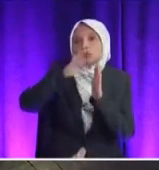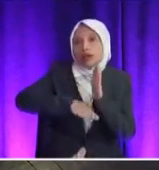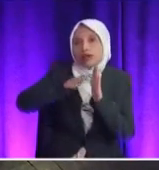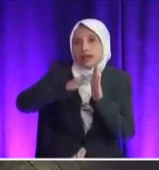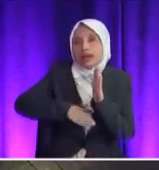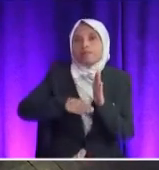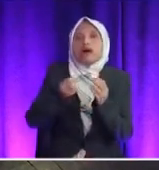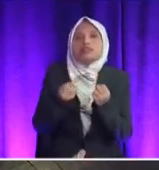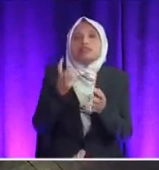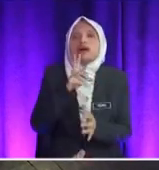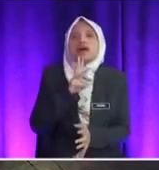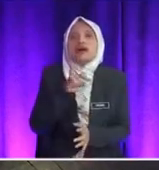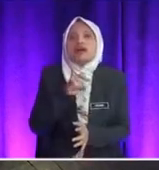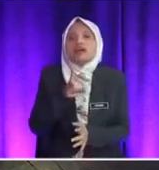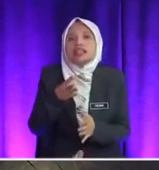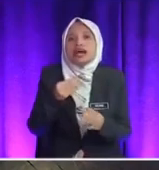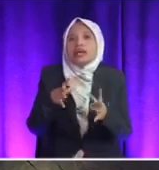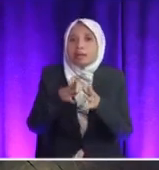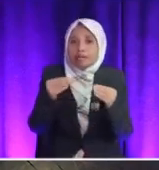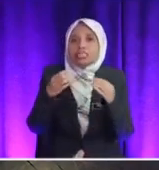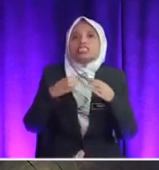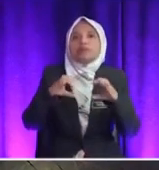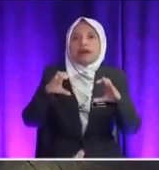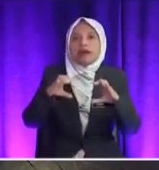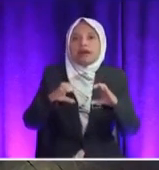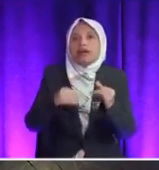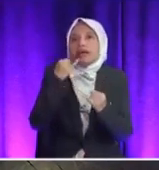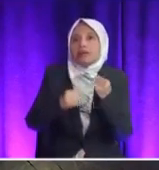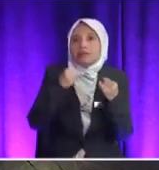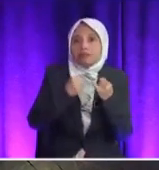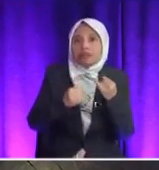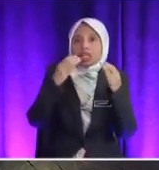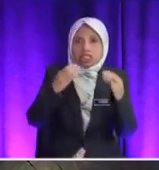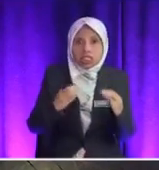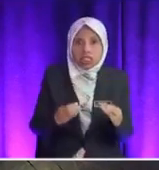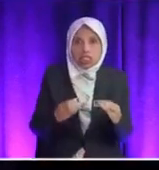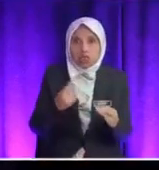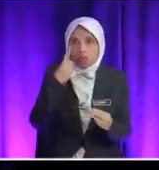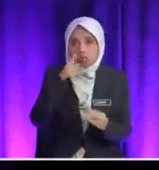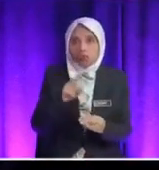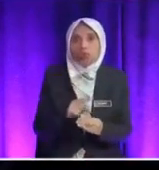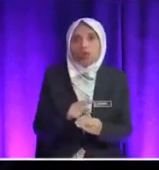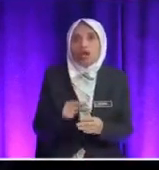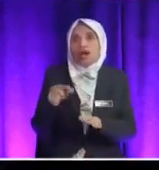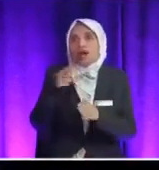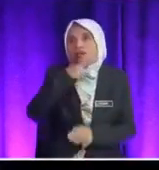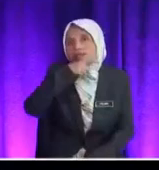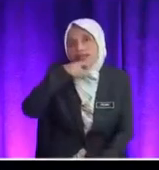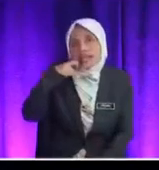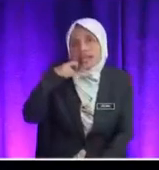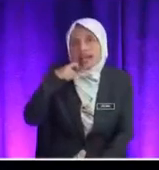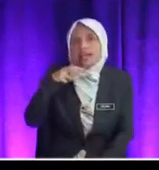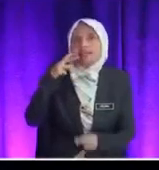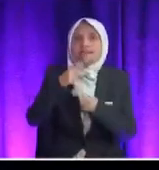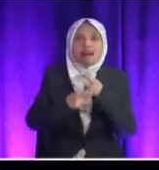oke lah sekali kita tengok Bagaimana cara teknik yang betul untuk mengeringkan Taya